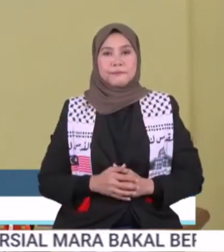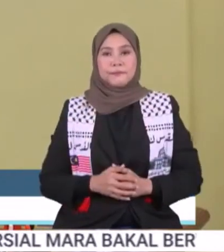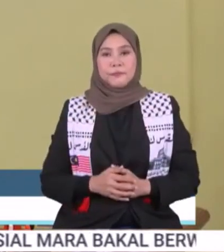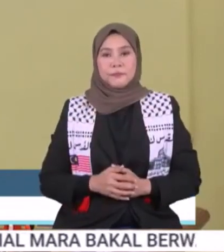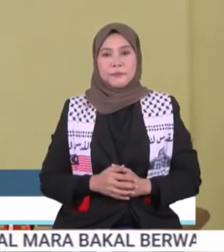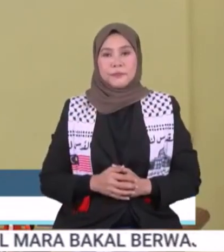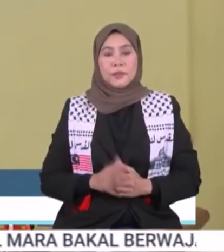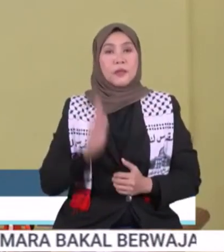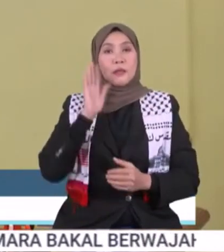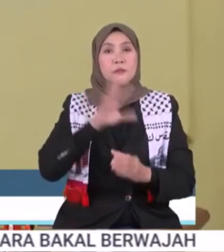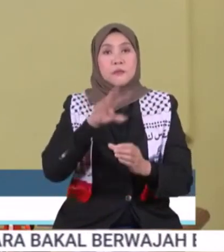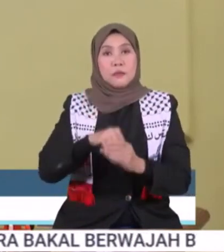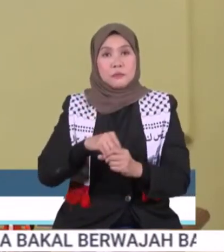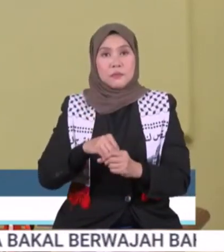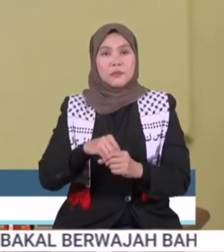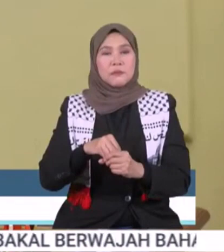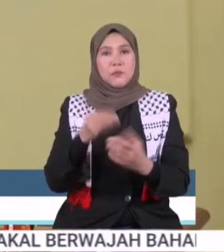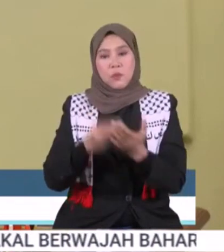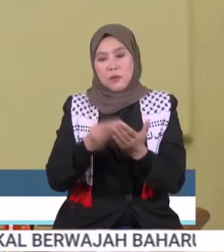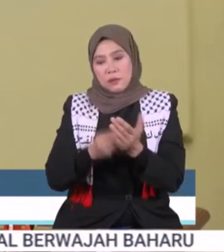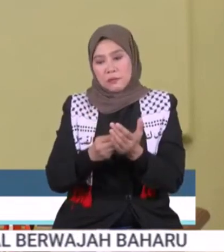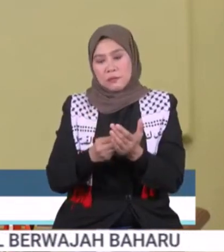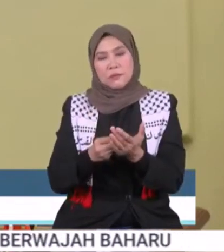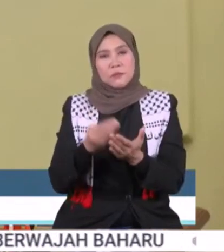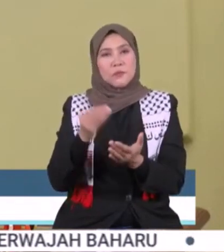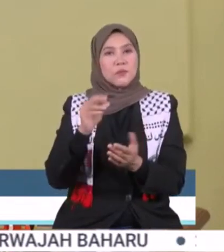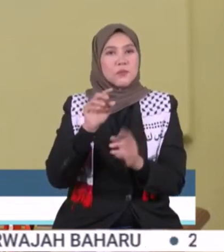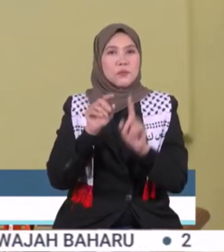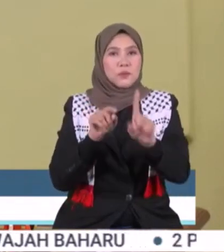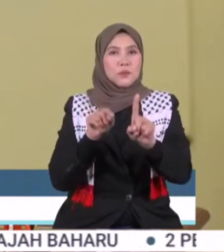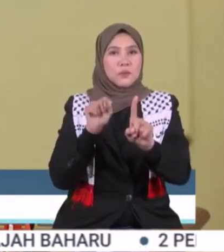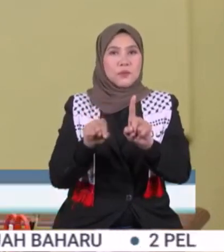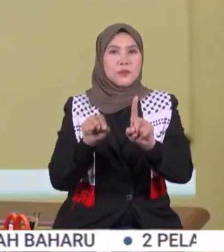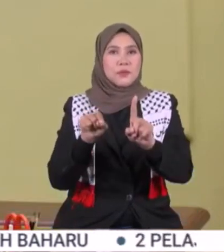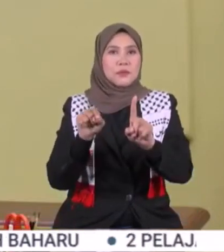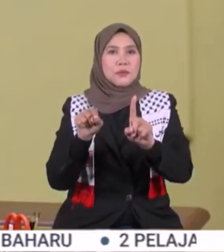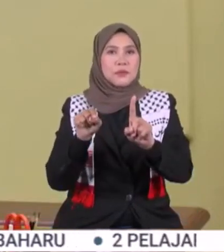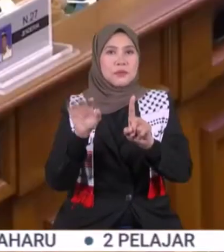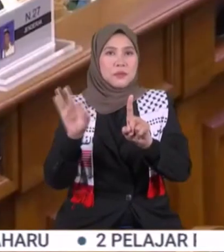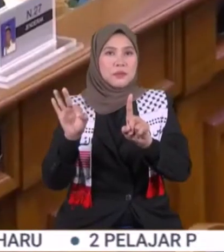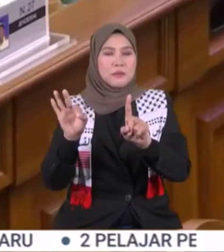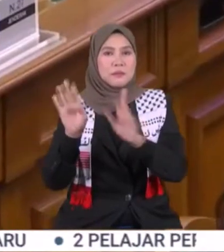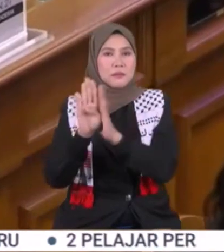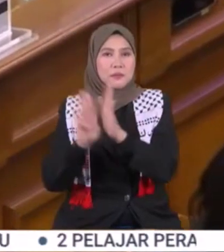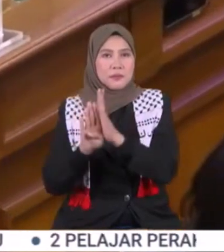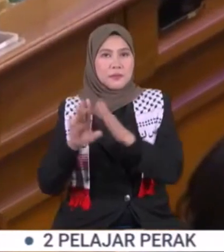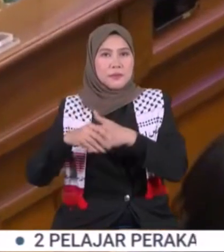yang membabitkan komitmen kewangan berjumlah RM1.91 bilion.